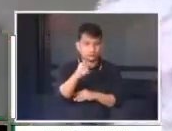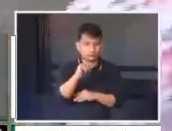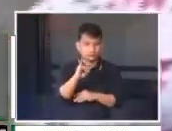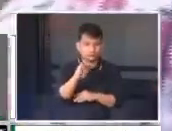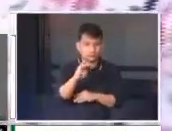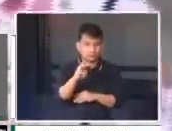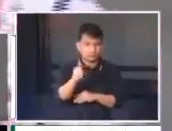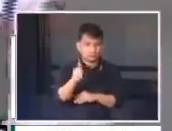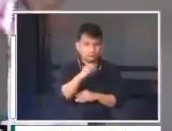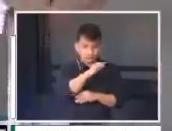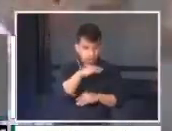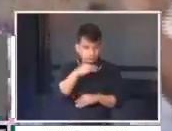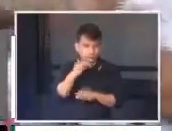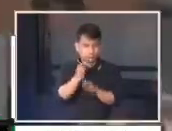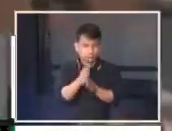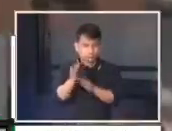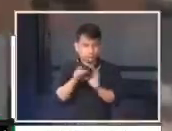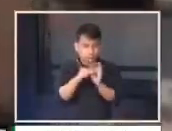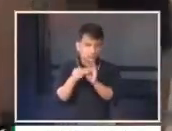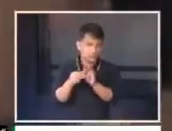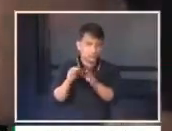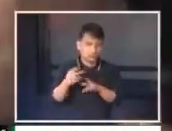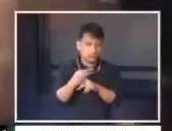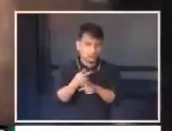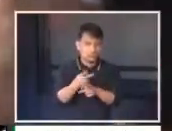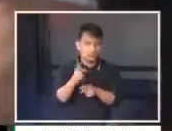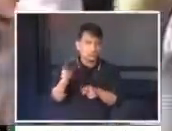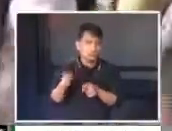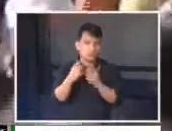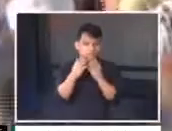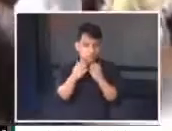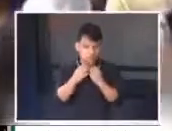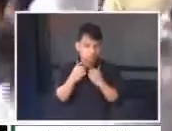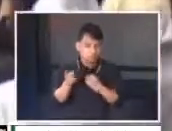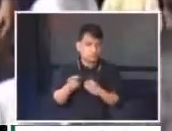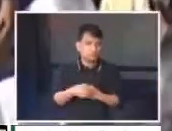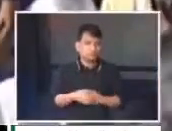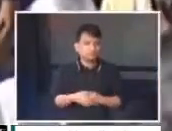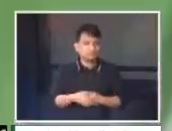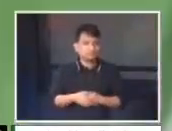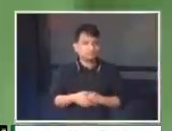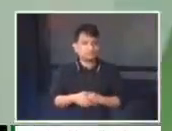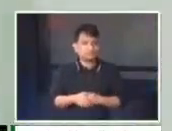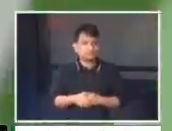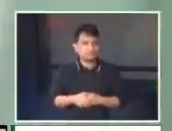sa magbubukid at kooperatiba ang produkto para makamura.